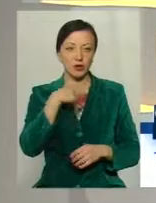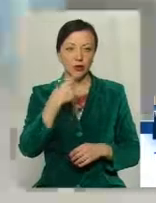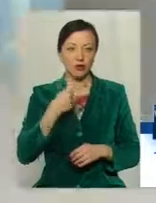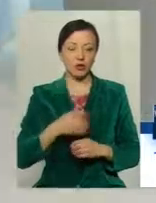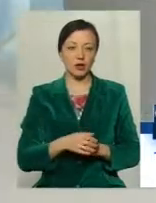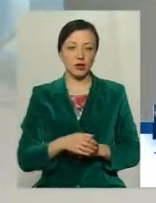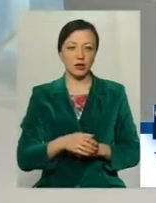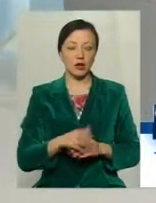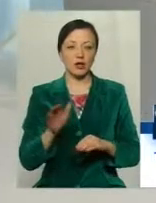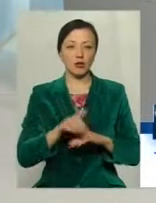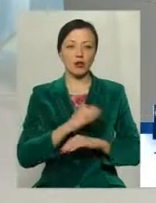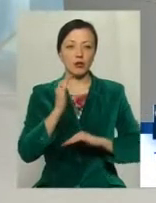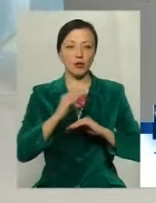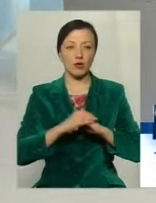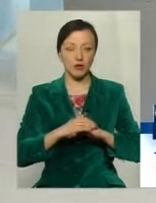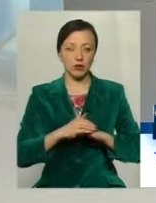перерву